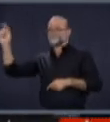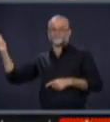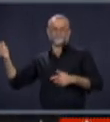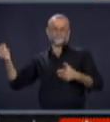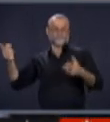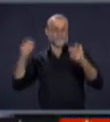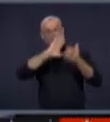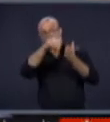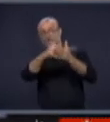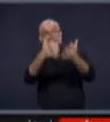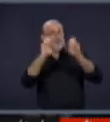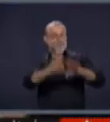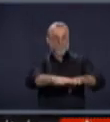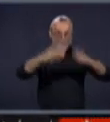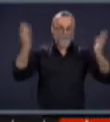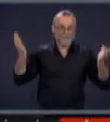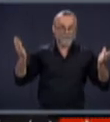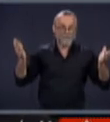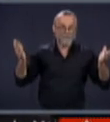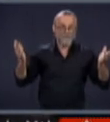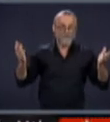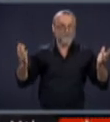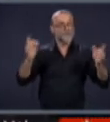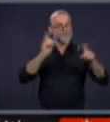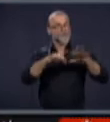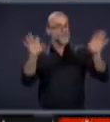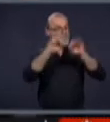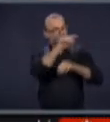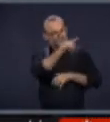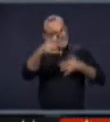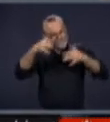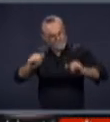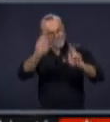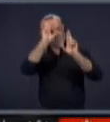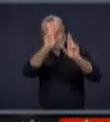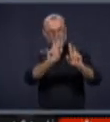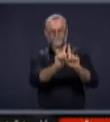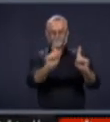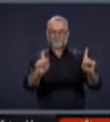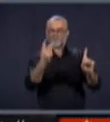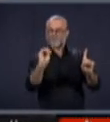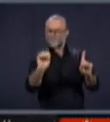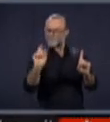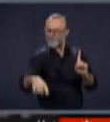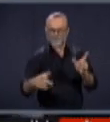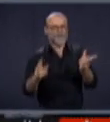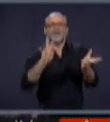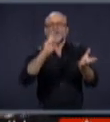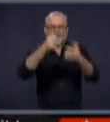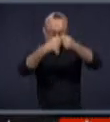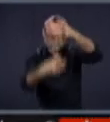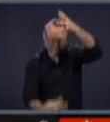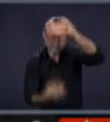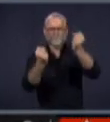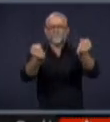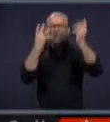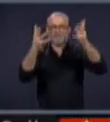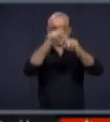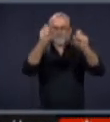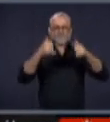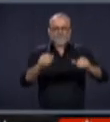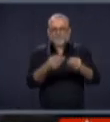4 personnes ont demandé de pouvoir rouvrir les lieux de culte à